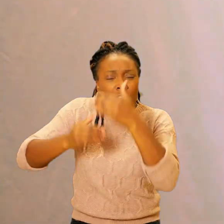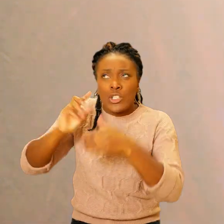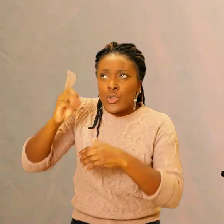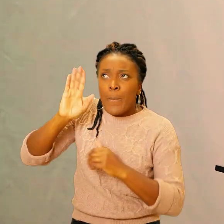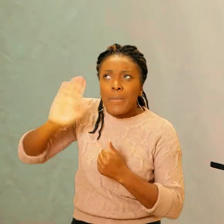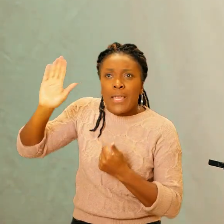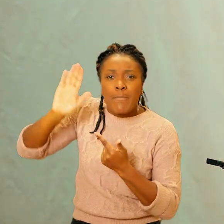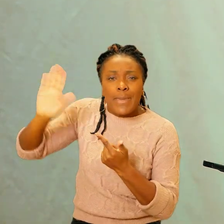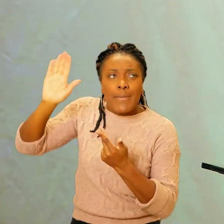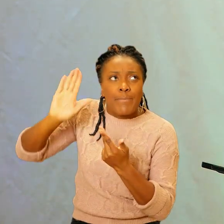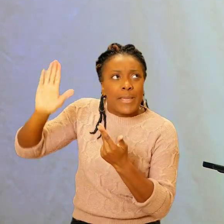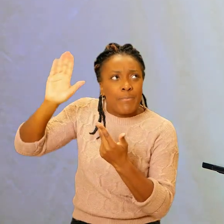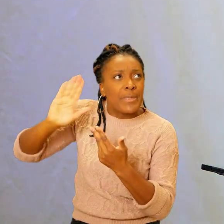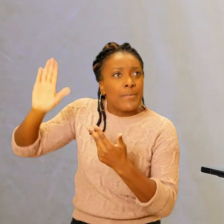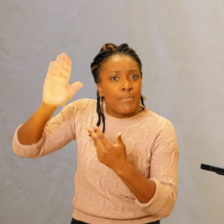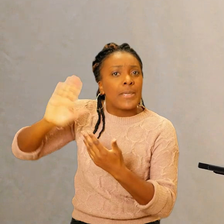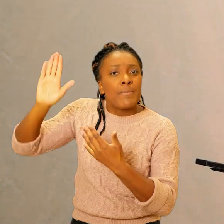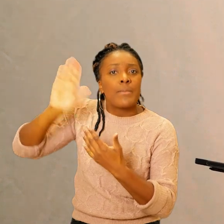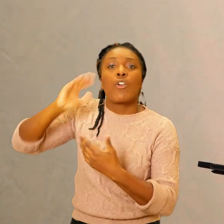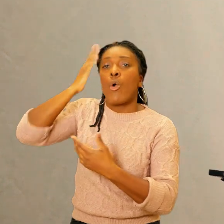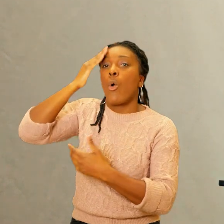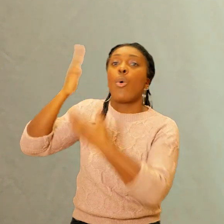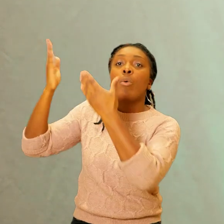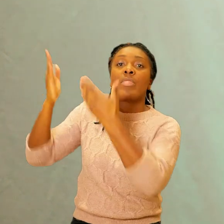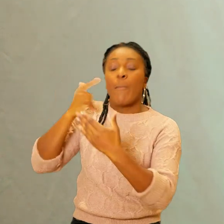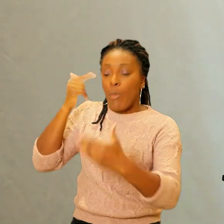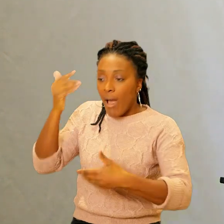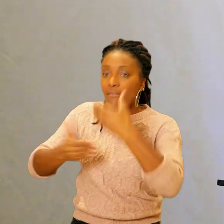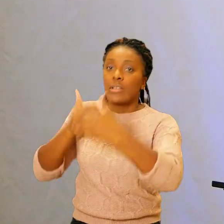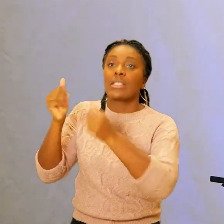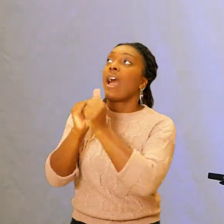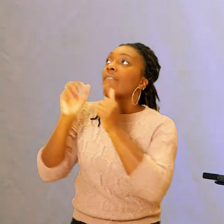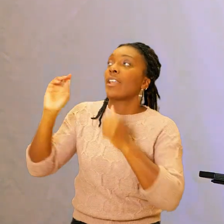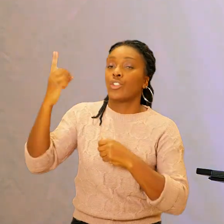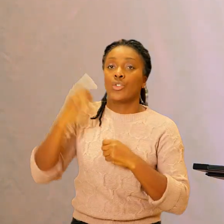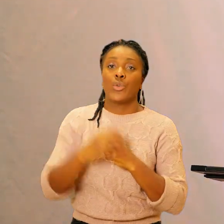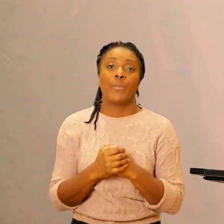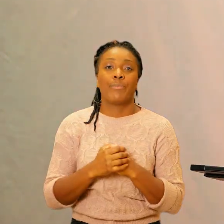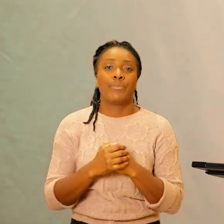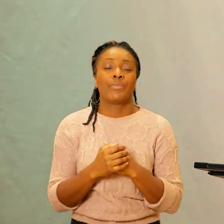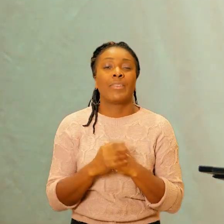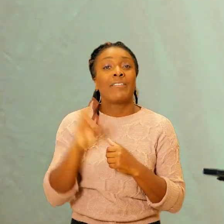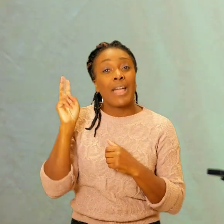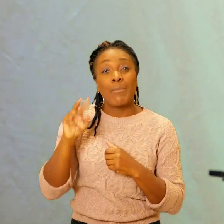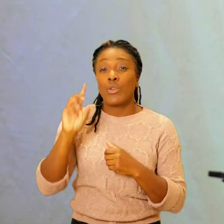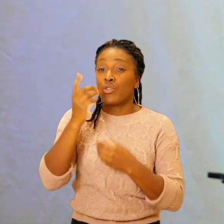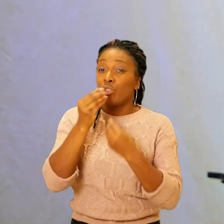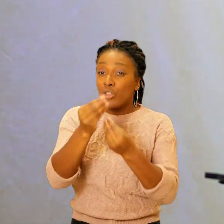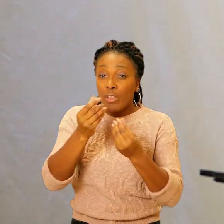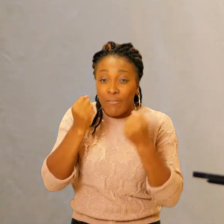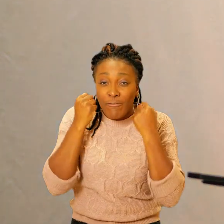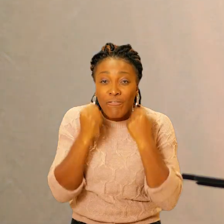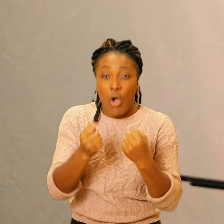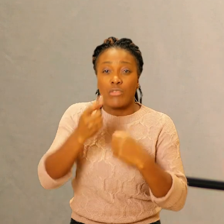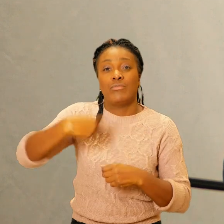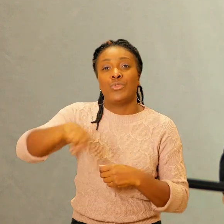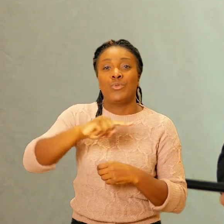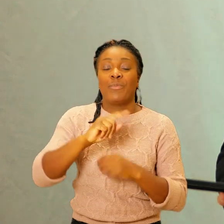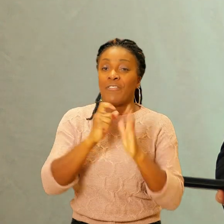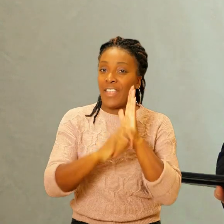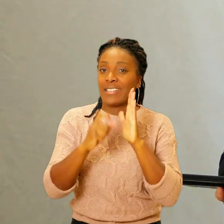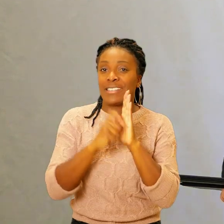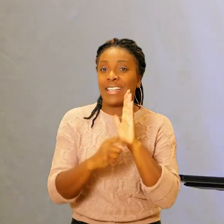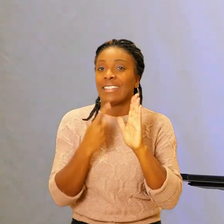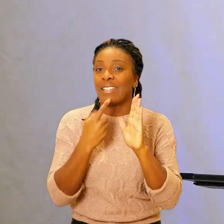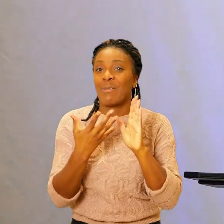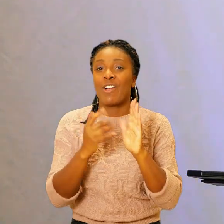capital pour pouvoir continuer à avancer avec Dieu. Alors que Dieu nous fortifie aujourd'hui. Juste ce verset avant de prier,